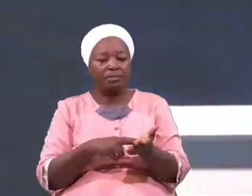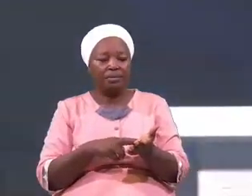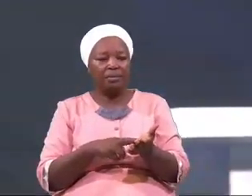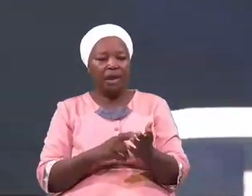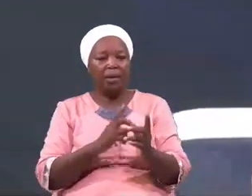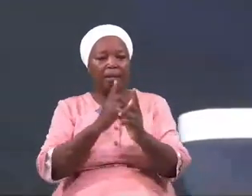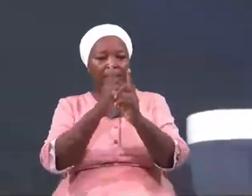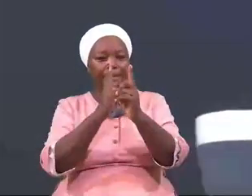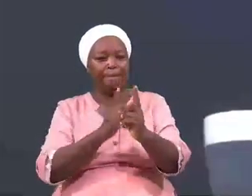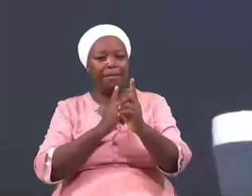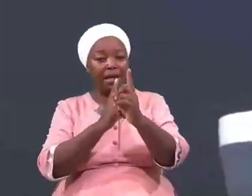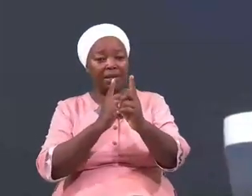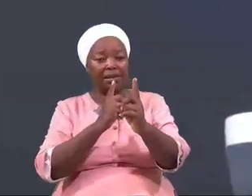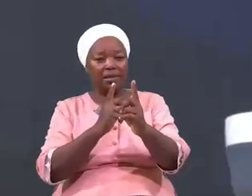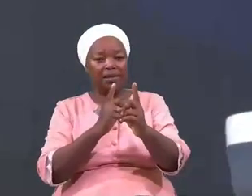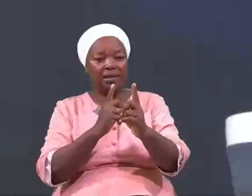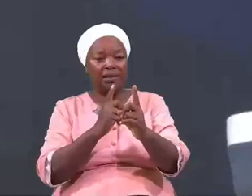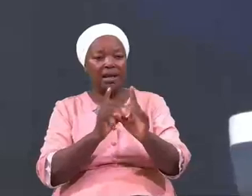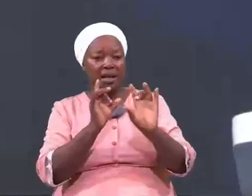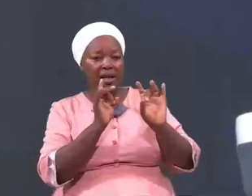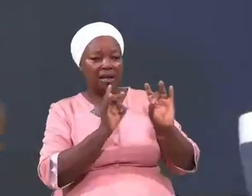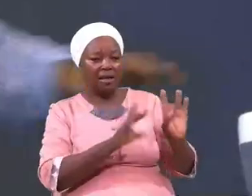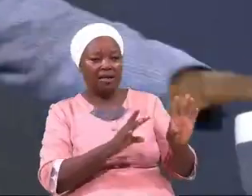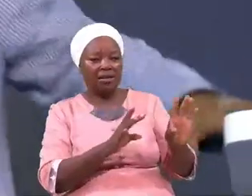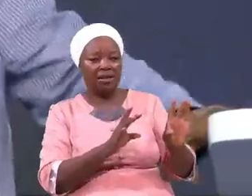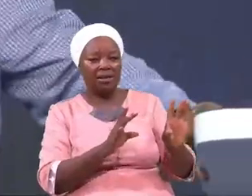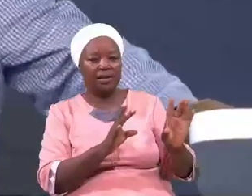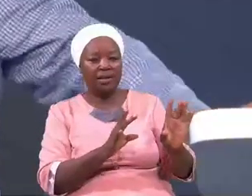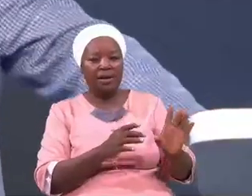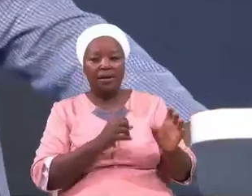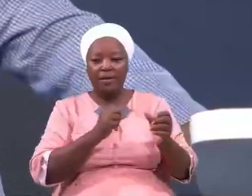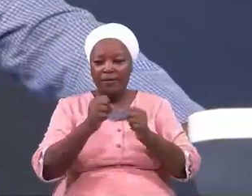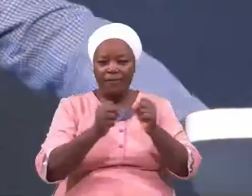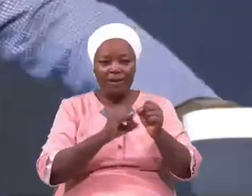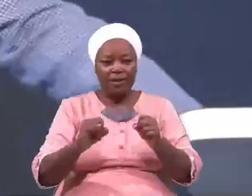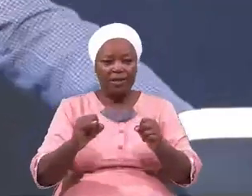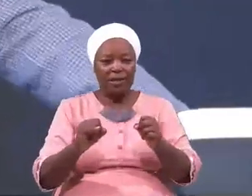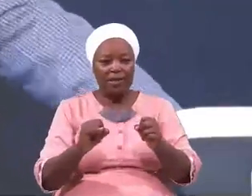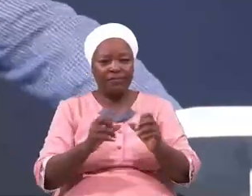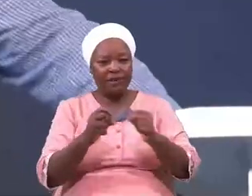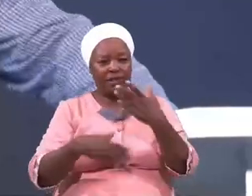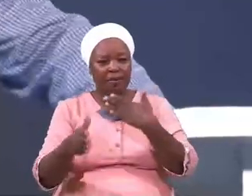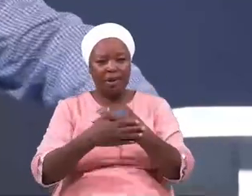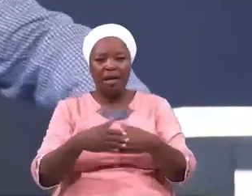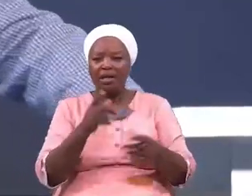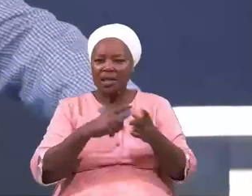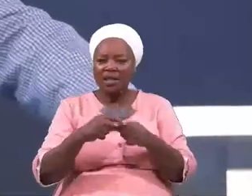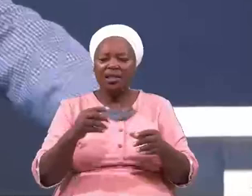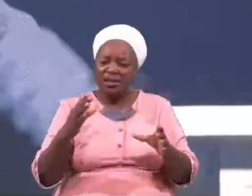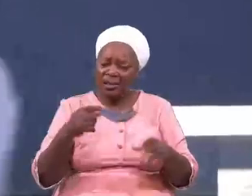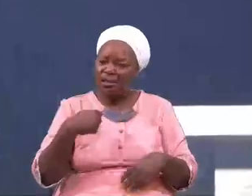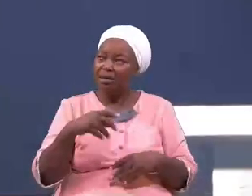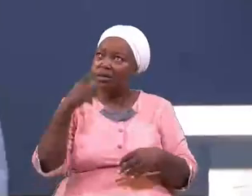La malice, la haine, la lutte, la vengeance, il